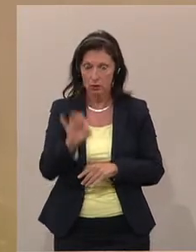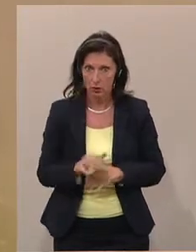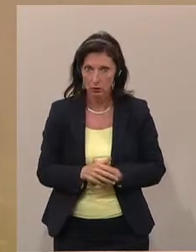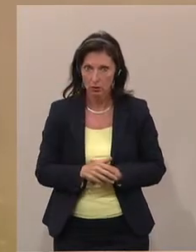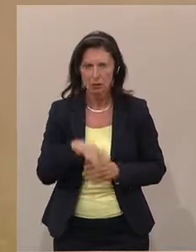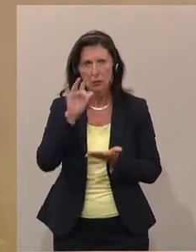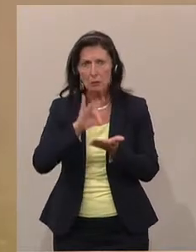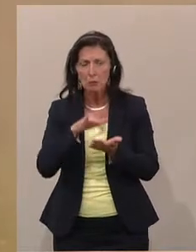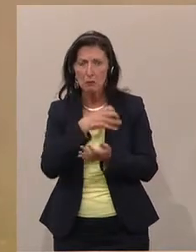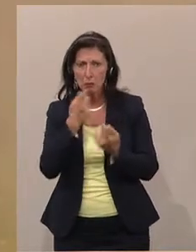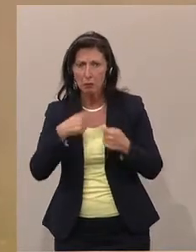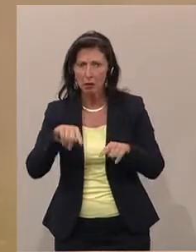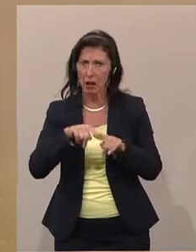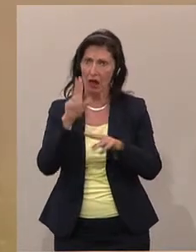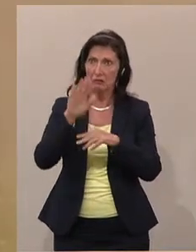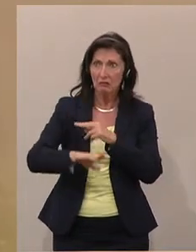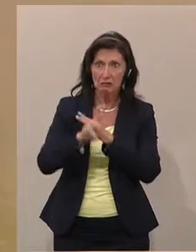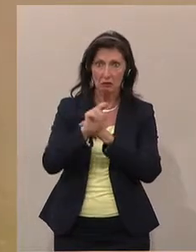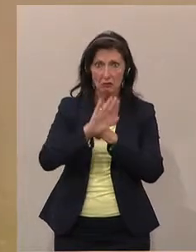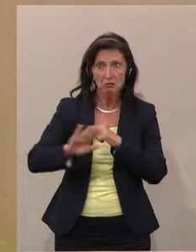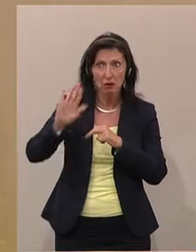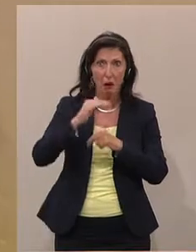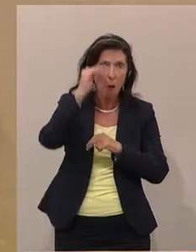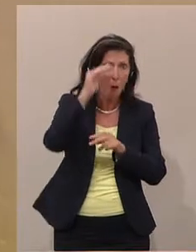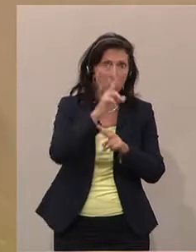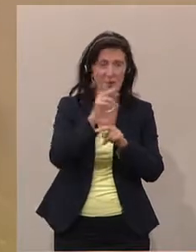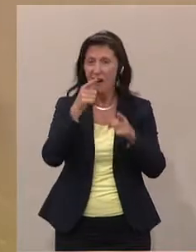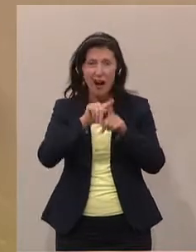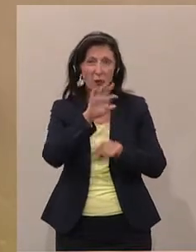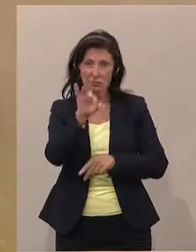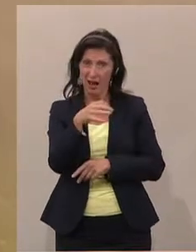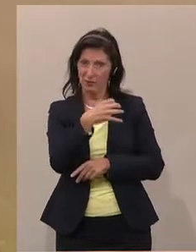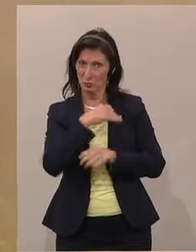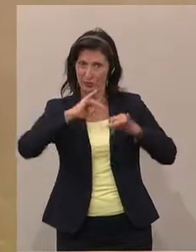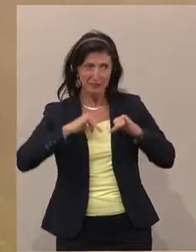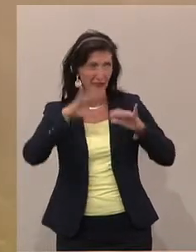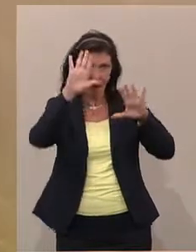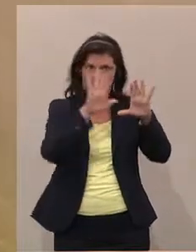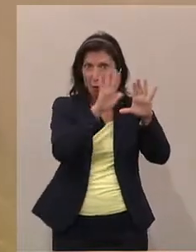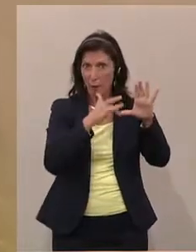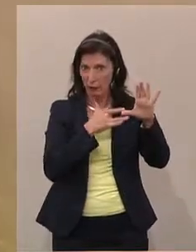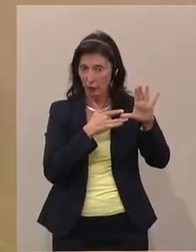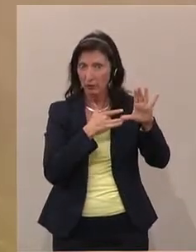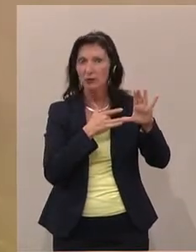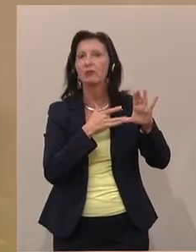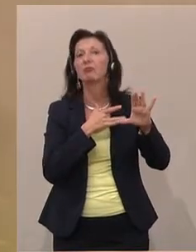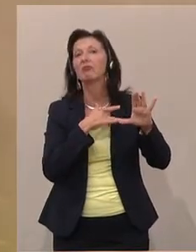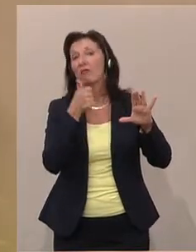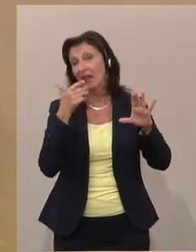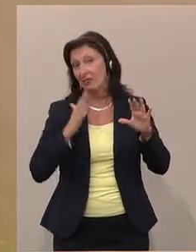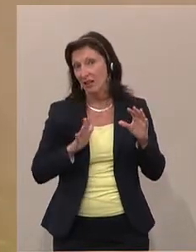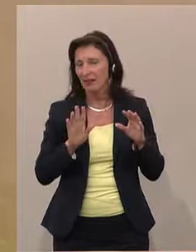im Mittelburgenland, weite Teile Niederösterreichs, Oberösterreichs, sogar bis Salzburg und Tirol hinein. Und andererseits hat es